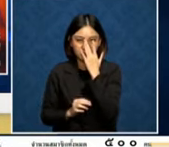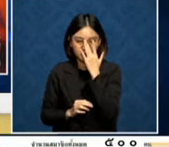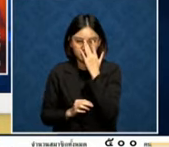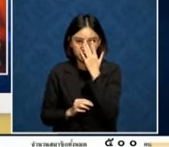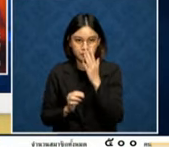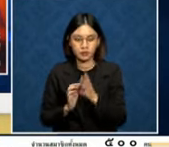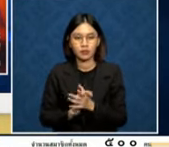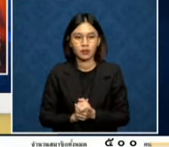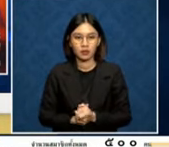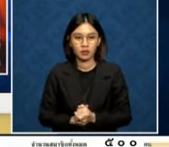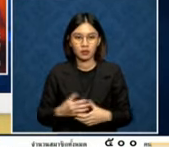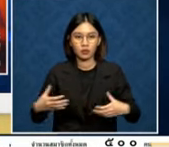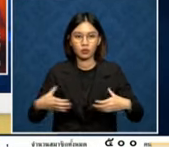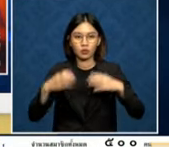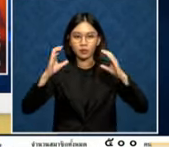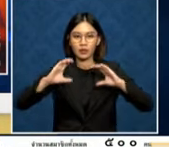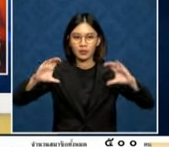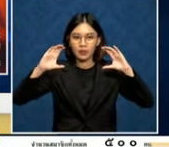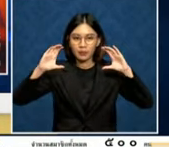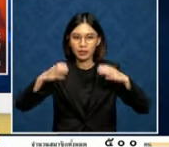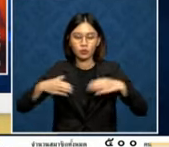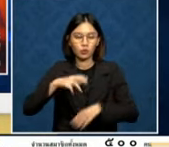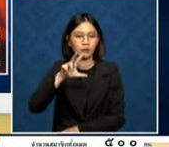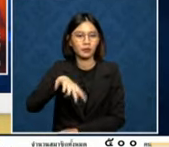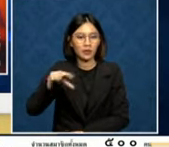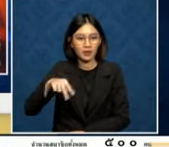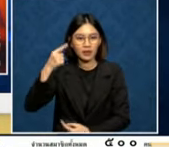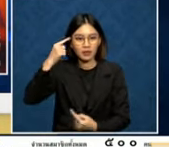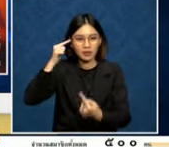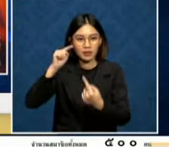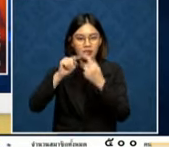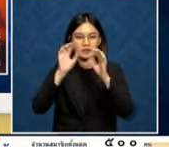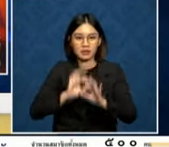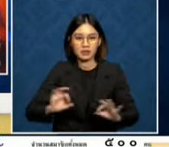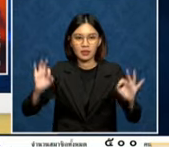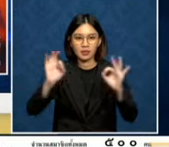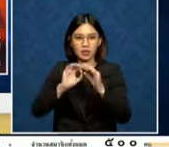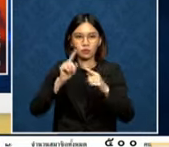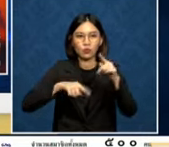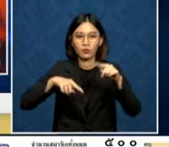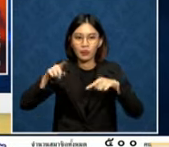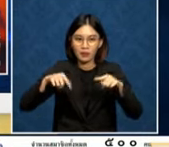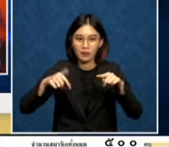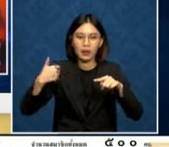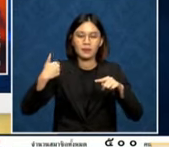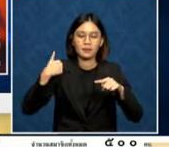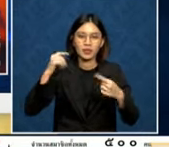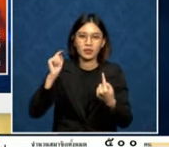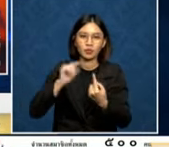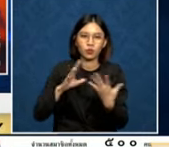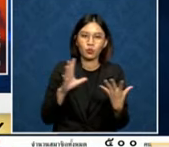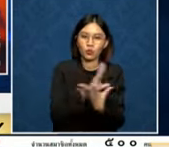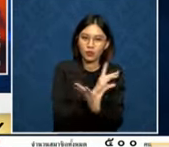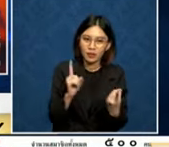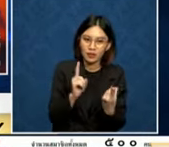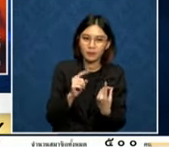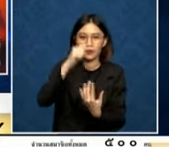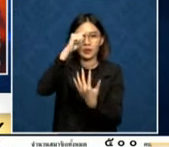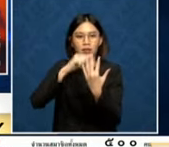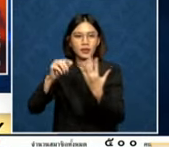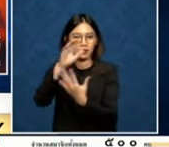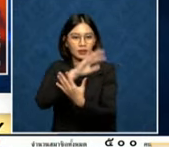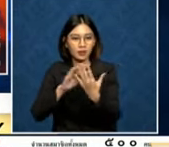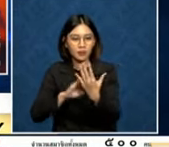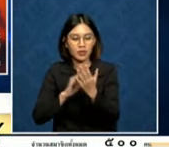ครับรัฐบาลครับและพรรคเพื่อไทยเนี่ยให้ความสำคัญนะครับกับความหลากหลายทางวัฒนธรรมของประเทศไทย